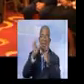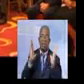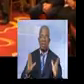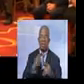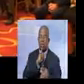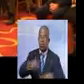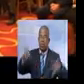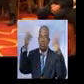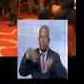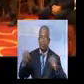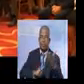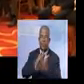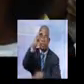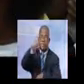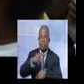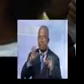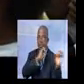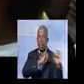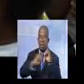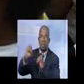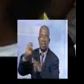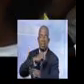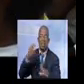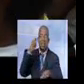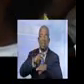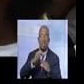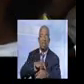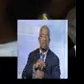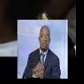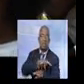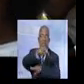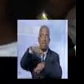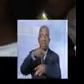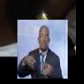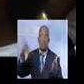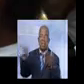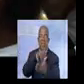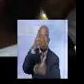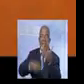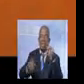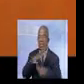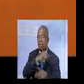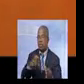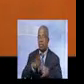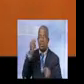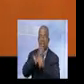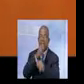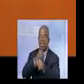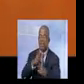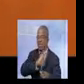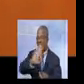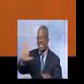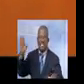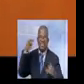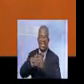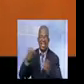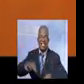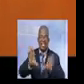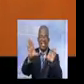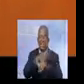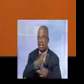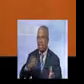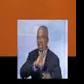institutions nationales et des organisations nationales de lutte contre la traite, l'exploitation et le travail des enfants, ainsi que des participants issus